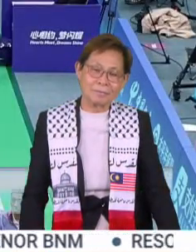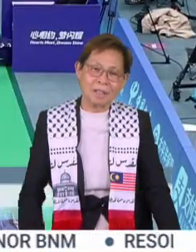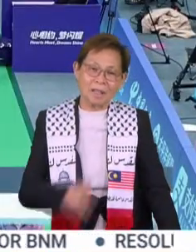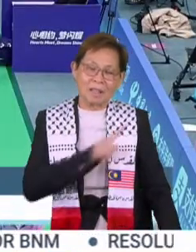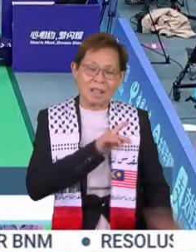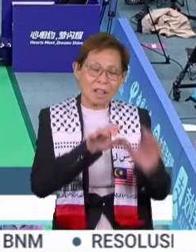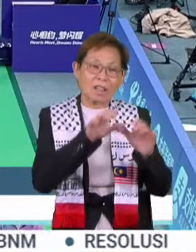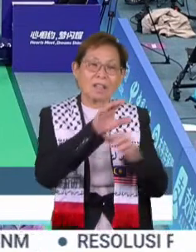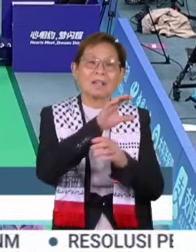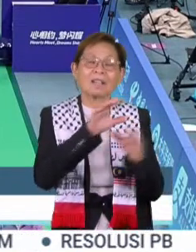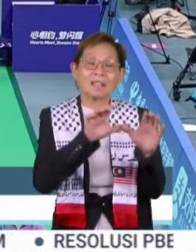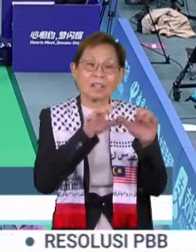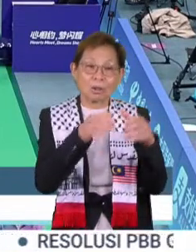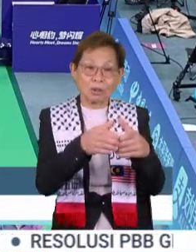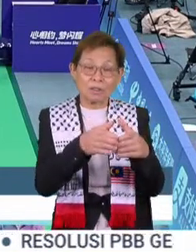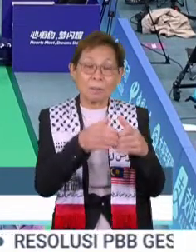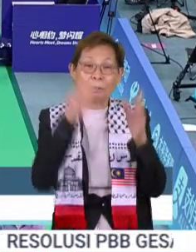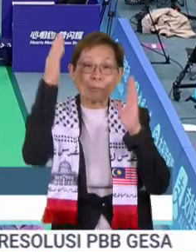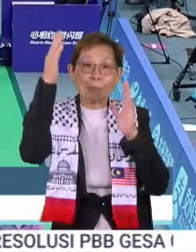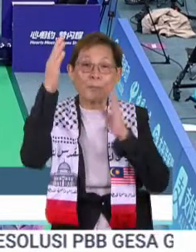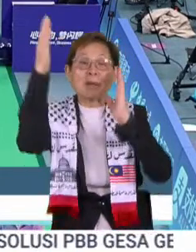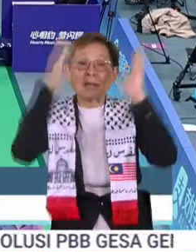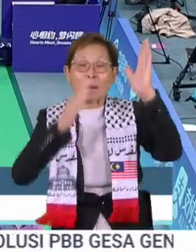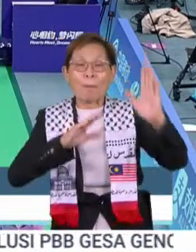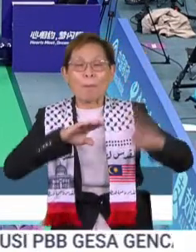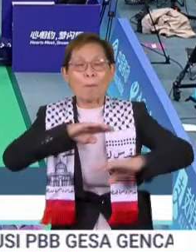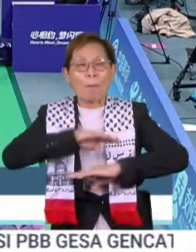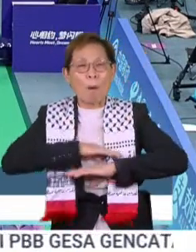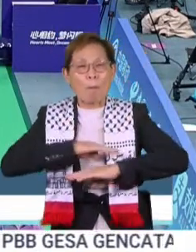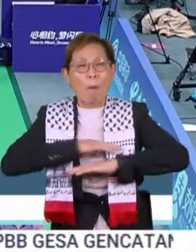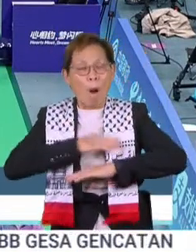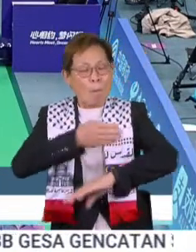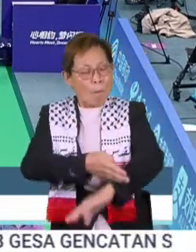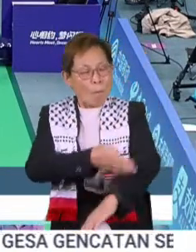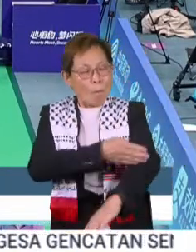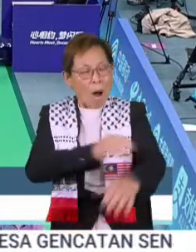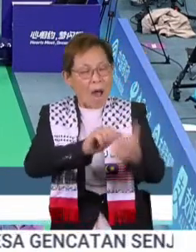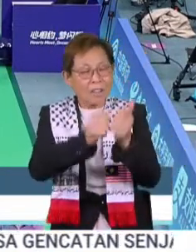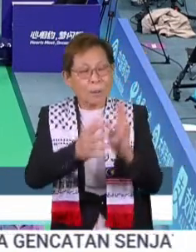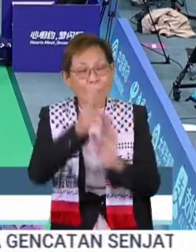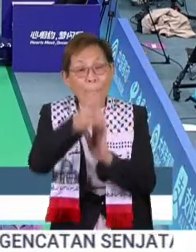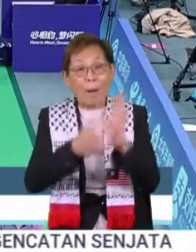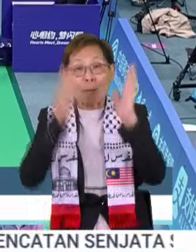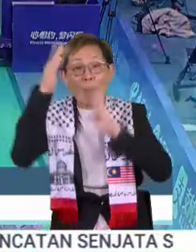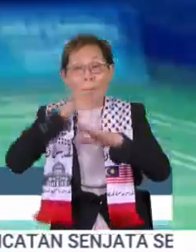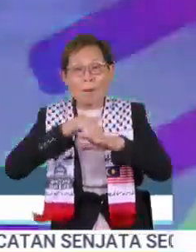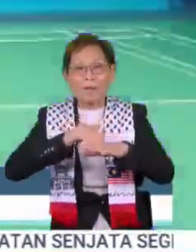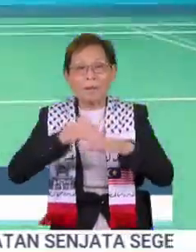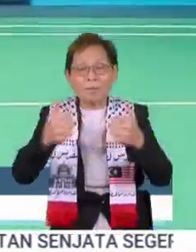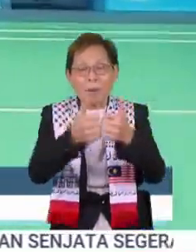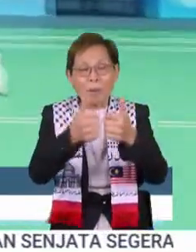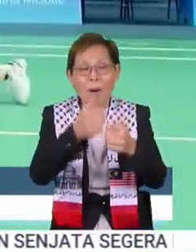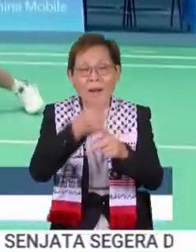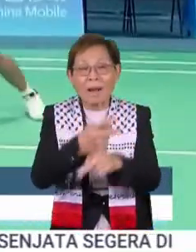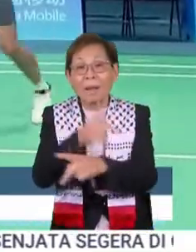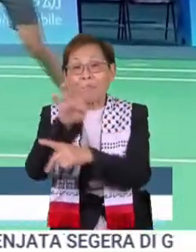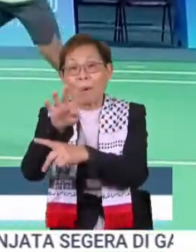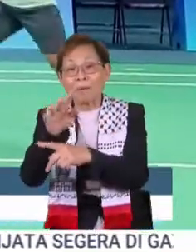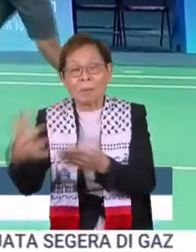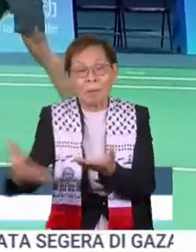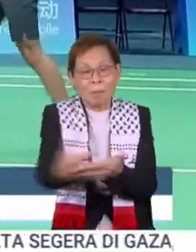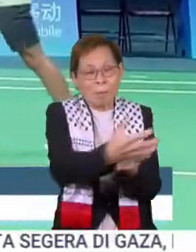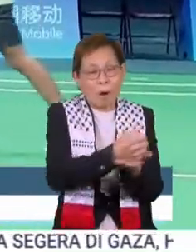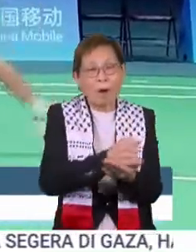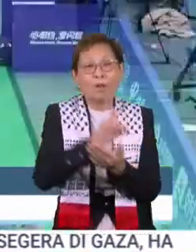Ketua Kontinjen Negara KM Rajendran berpuas hati dengan prestasi keseluruhan atlet para negara pada temasya edisi keempat dengan